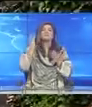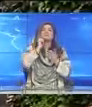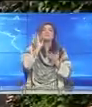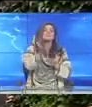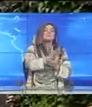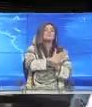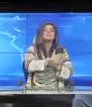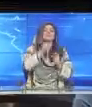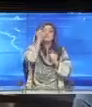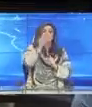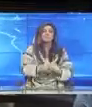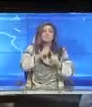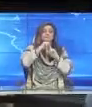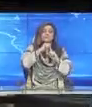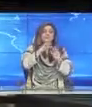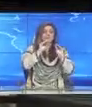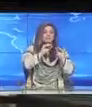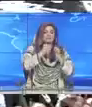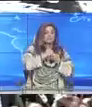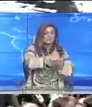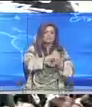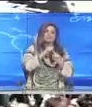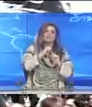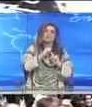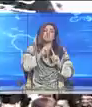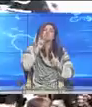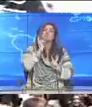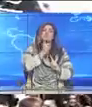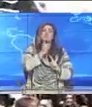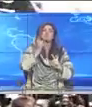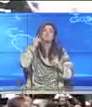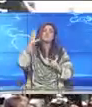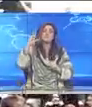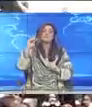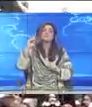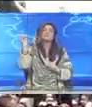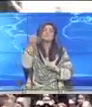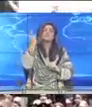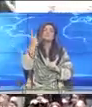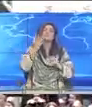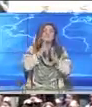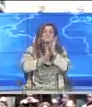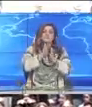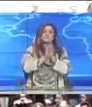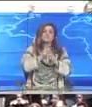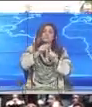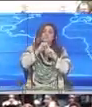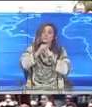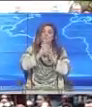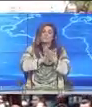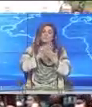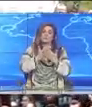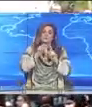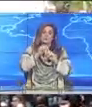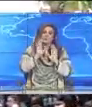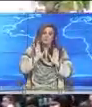फर्द को इसकी जरूरत के मुताबिक सहूलत मुयस्सर ना हो, और कुव्वत गोयाई और समाज से महरूम अफराद के लिए इशारों की जबान ही सबसे बड़ी सहूलत है।